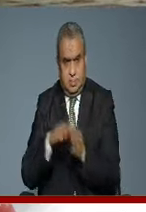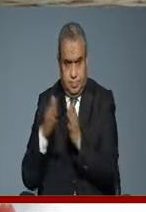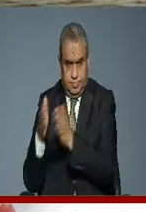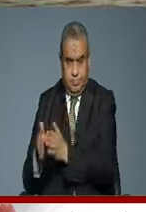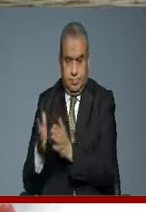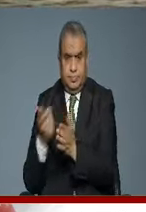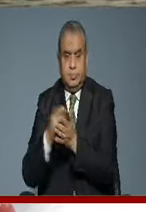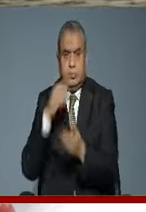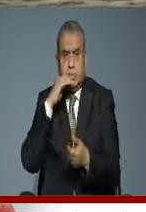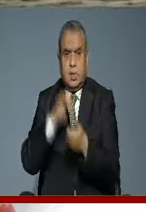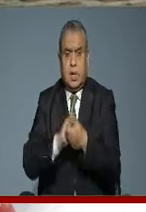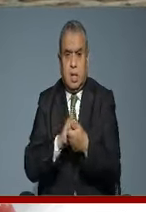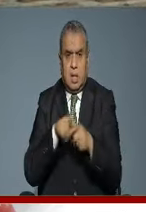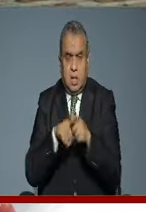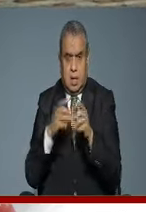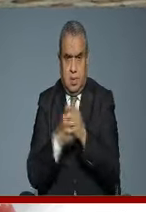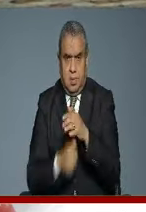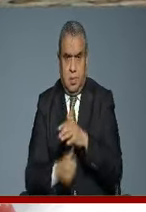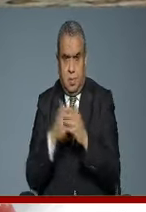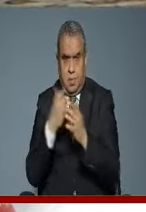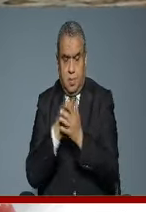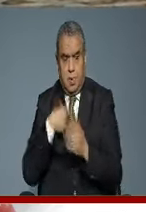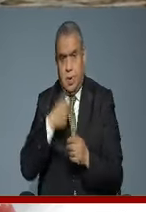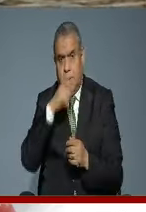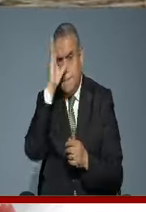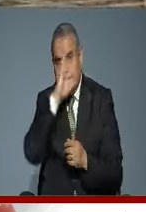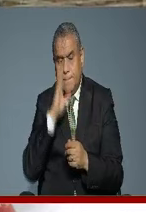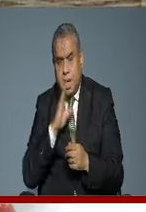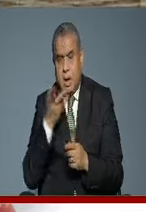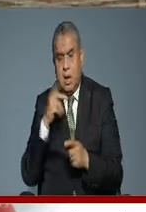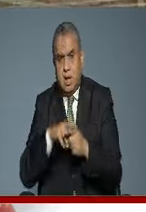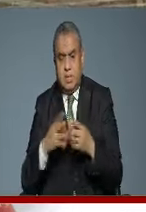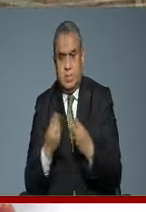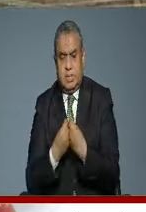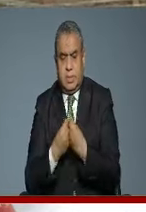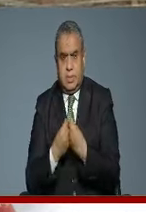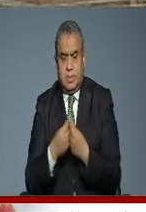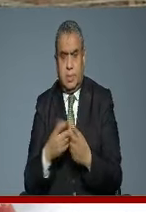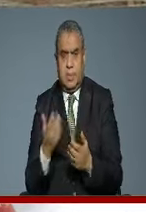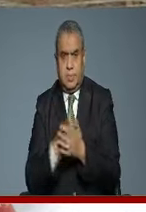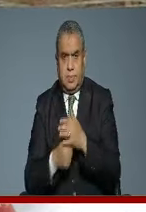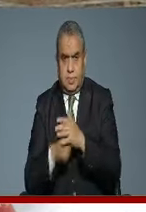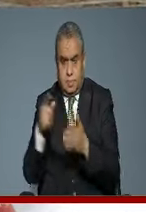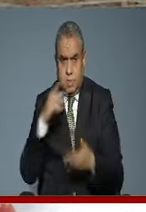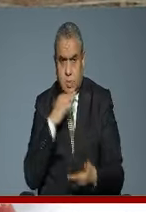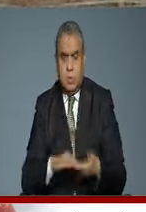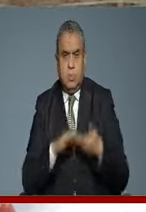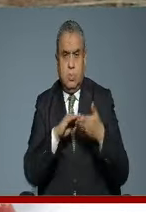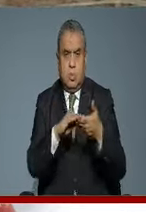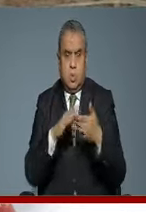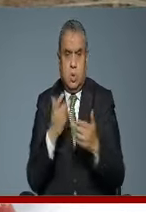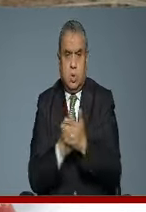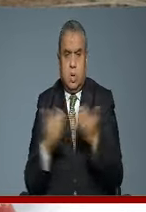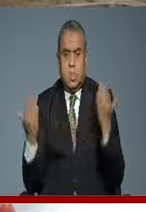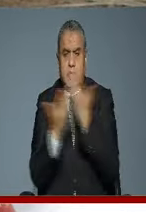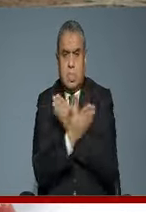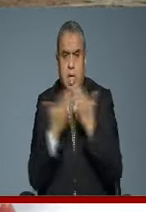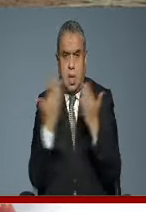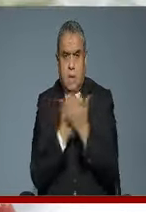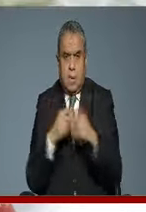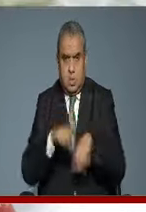واتفاقية في الميدان الجوي أيضا بين البرازيل ومصر سوف يساعد التبادل بين